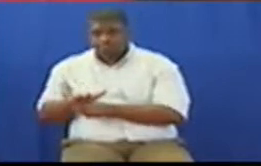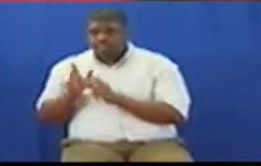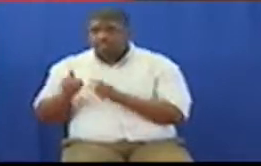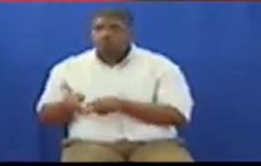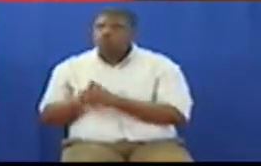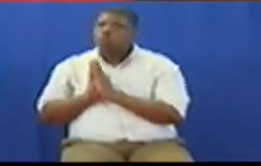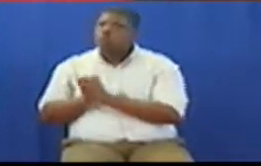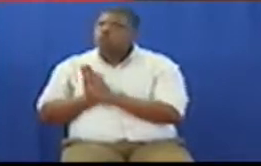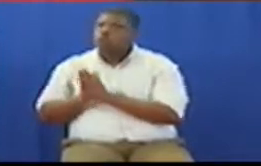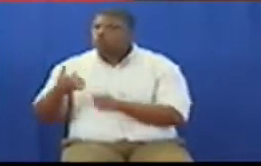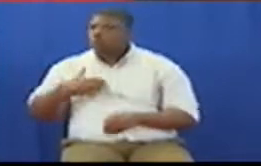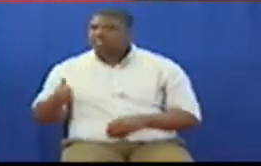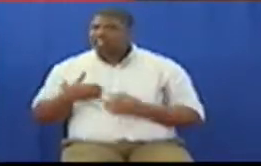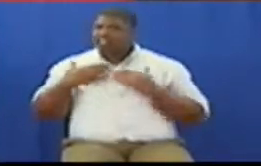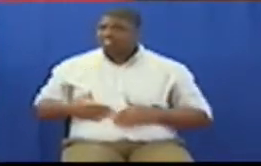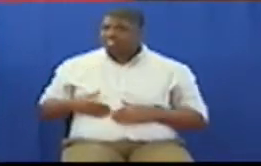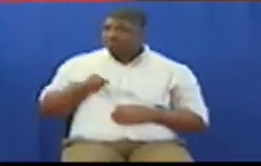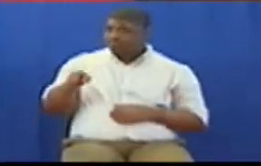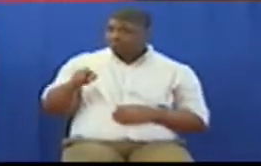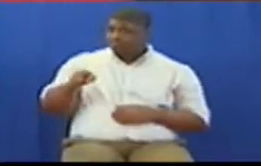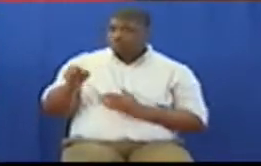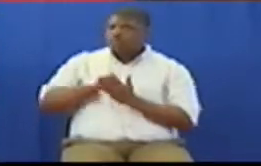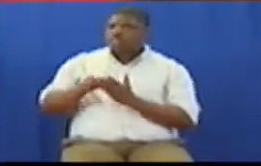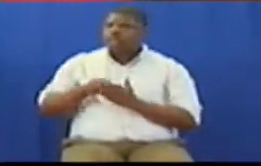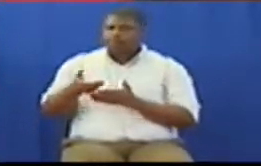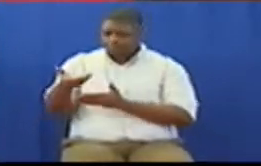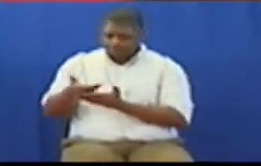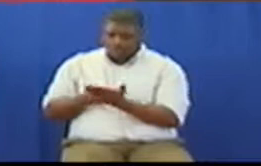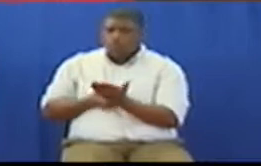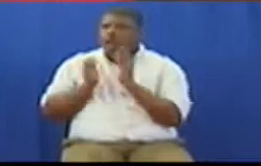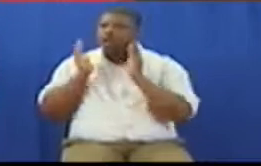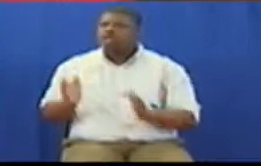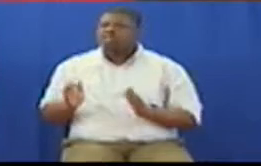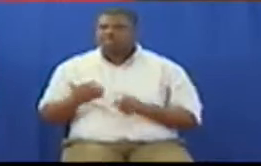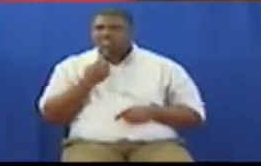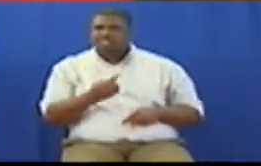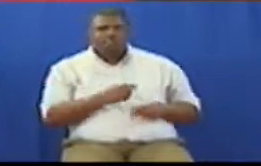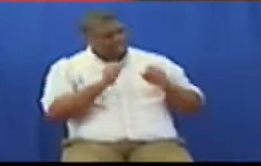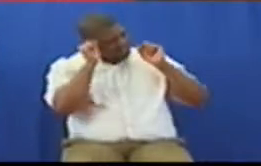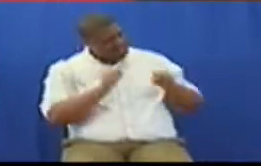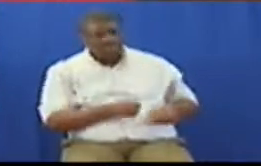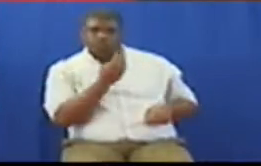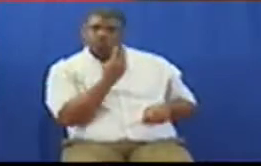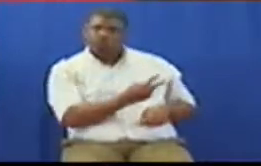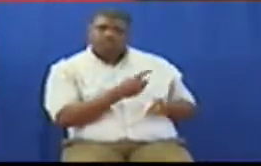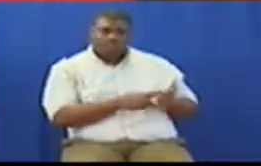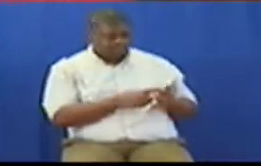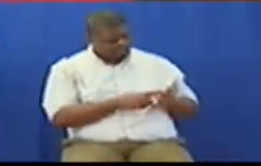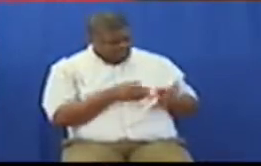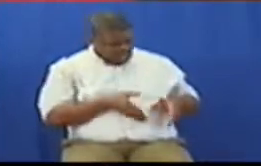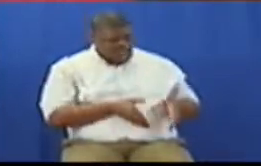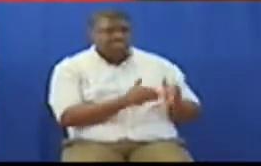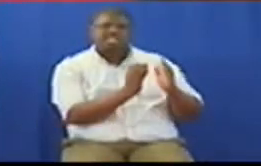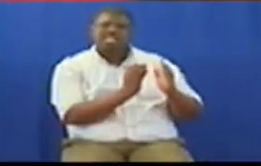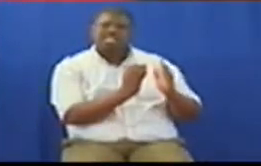Wizara ya Afya na Mheshimiwa ndugu leo nimeshamwandikia barua rasmi kusema kwamba ni lazima tuangalie pia option B.